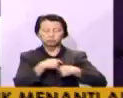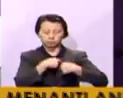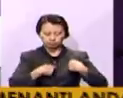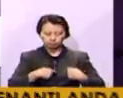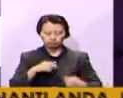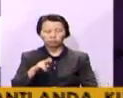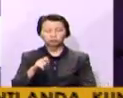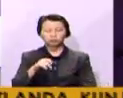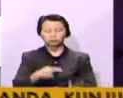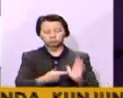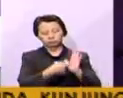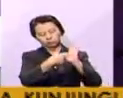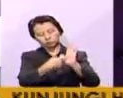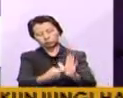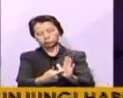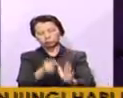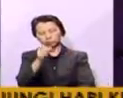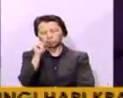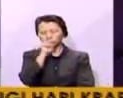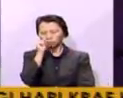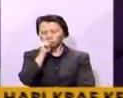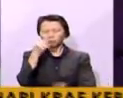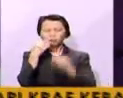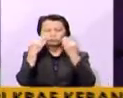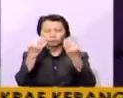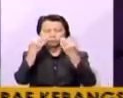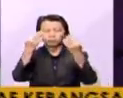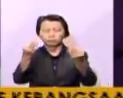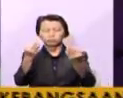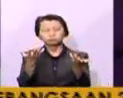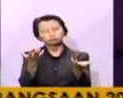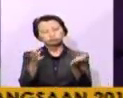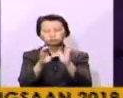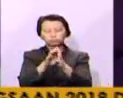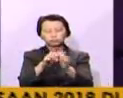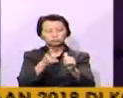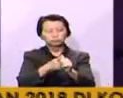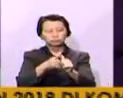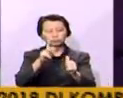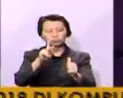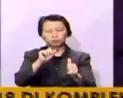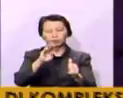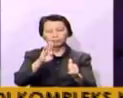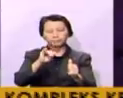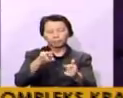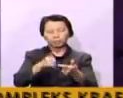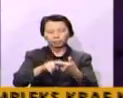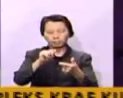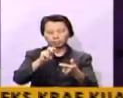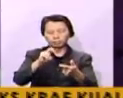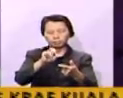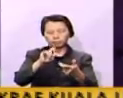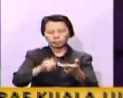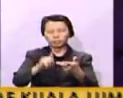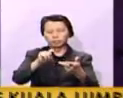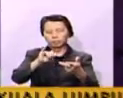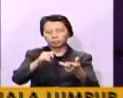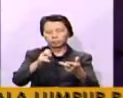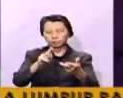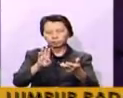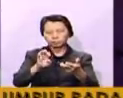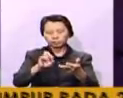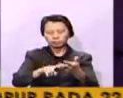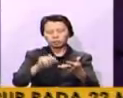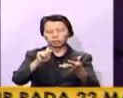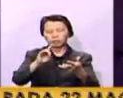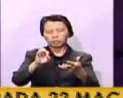RTM menampilkan beberapa artis terkenal tanah air antaranya Kai Baha, Ernie Zah, Zakri, Tia Jimbara,